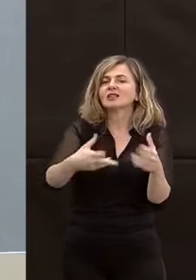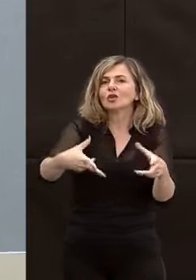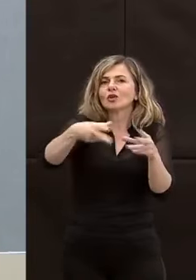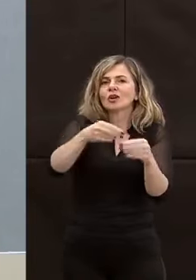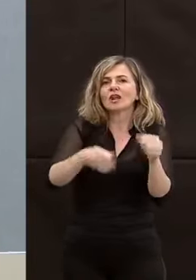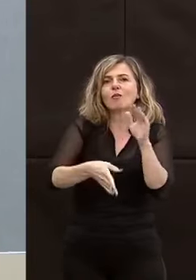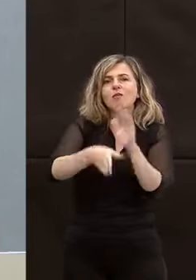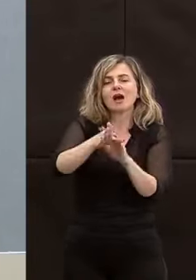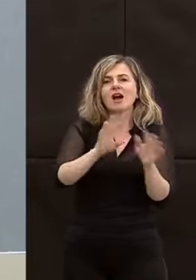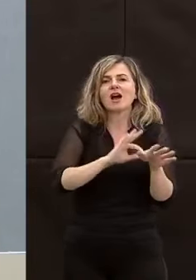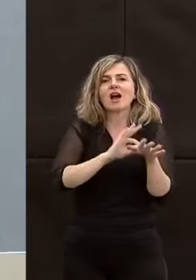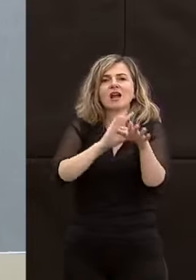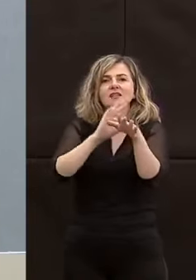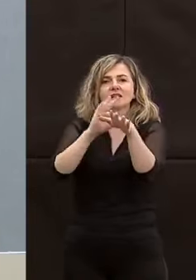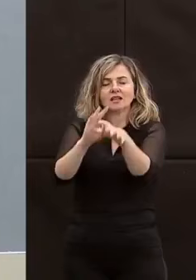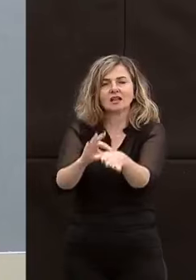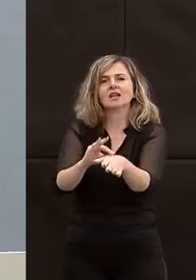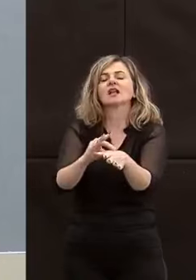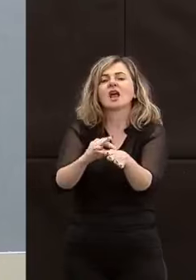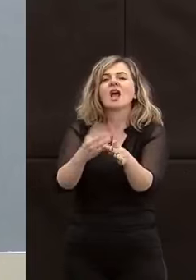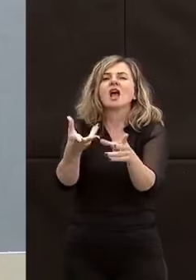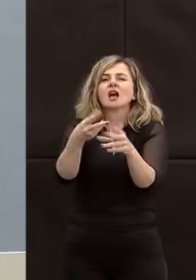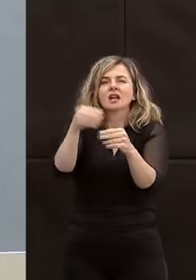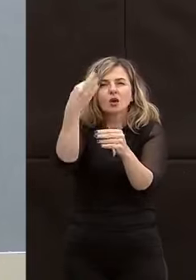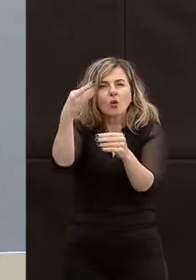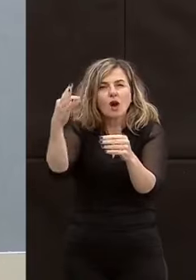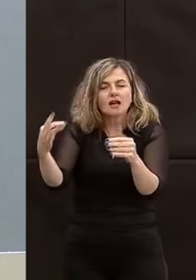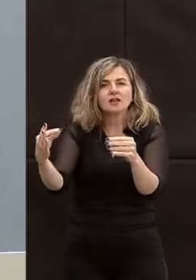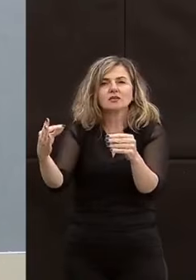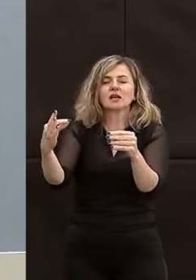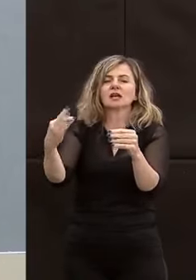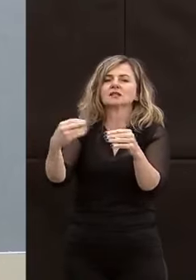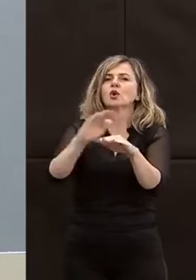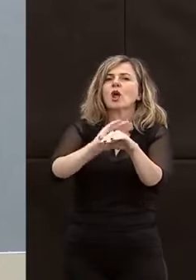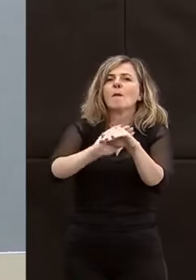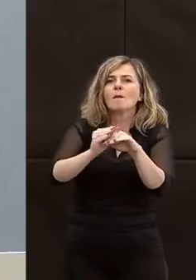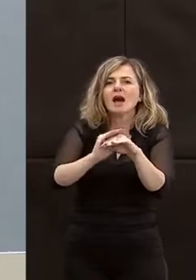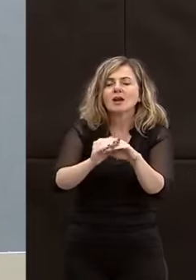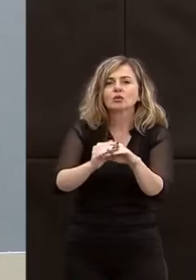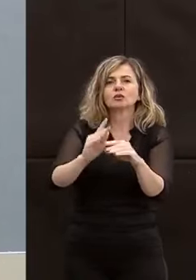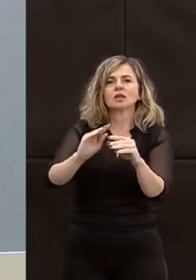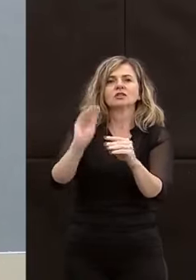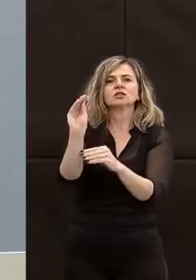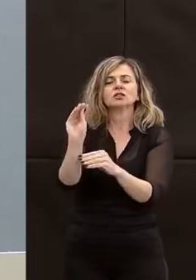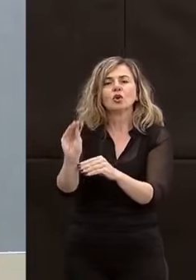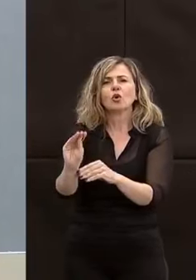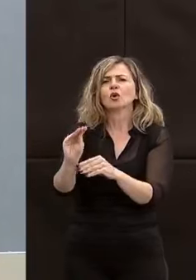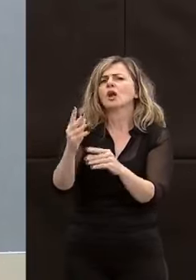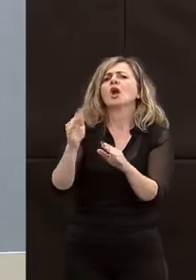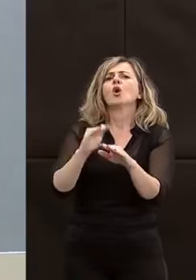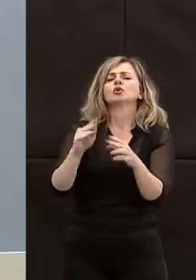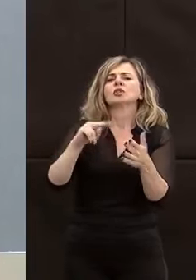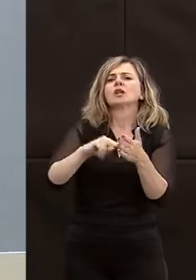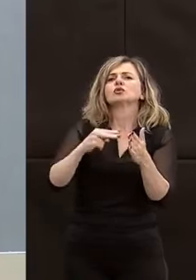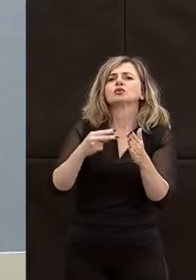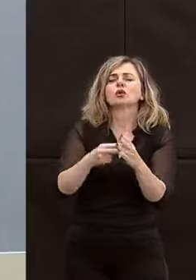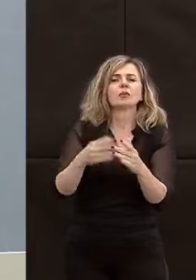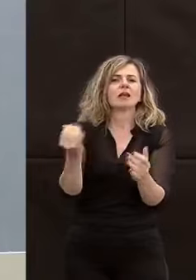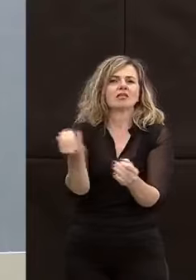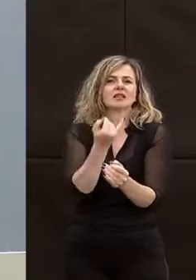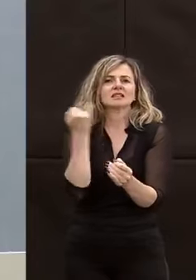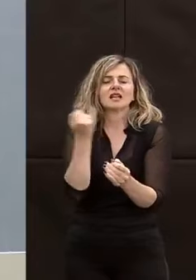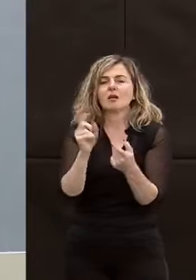accompagnando la riqualificazioni manutenzioni con strumenti semplici e veloci